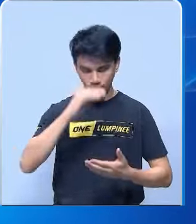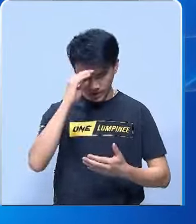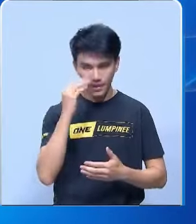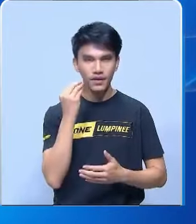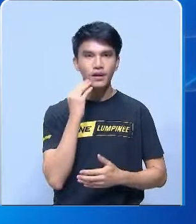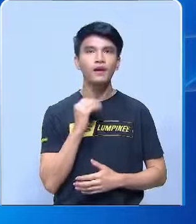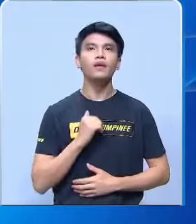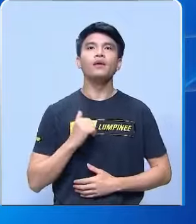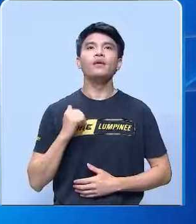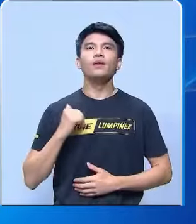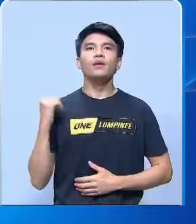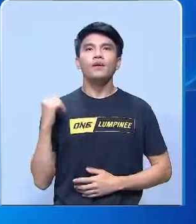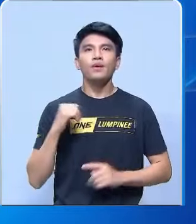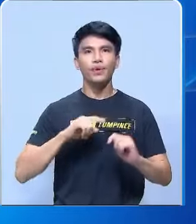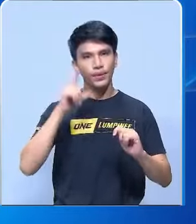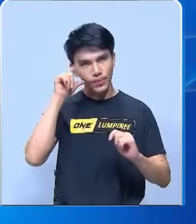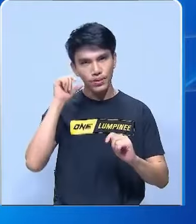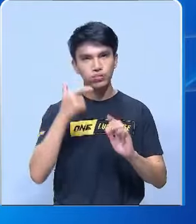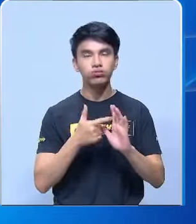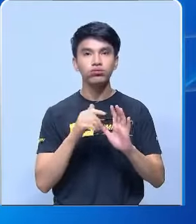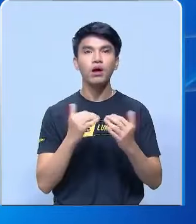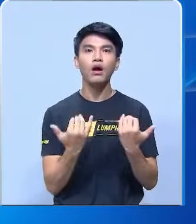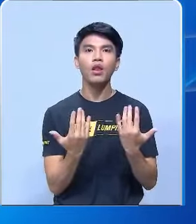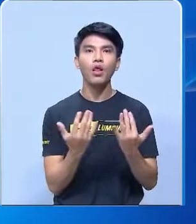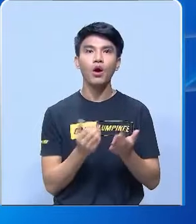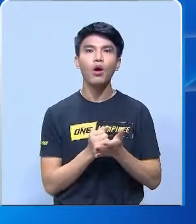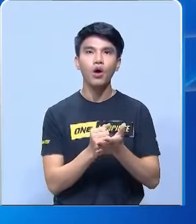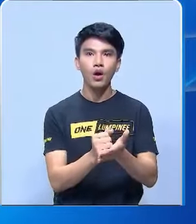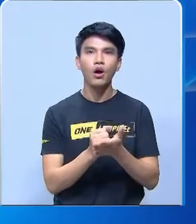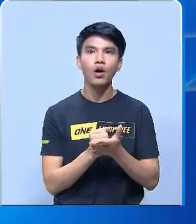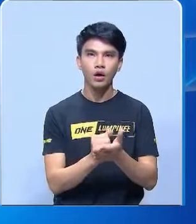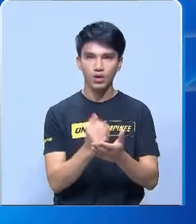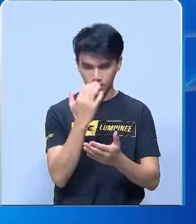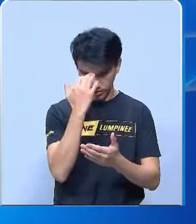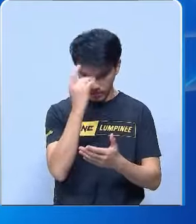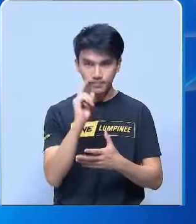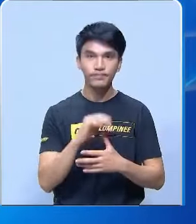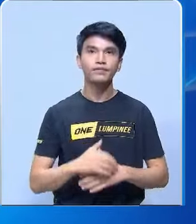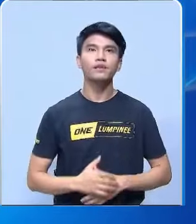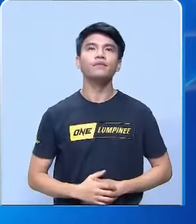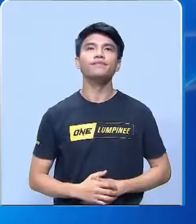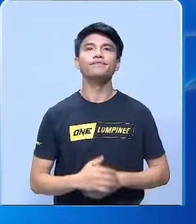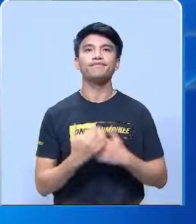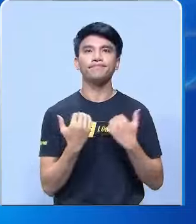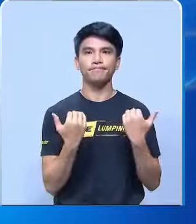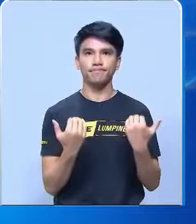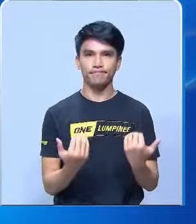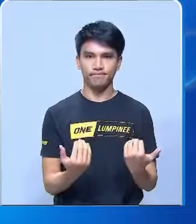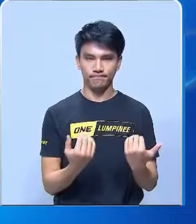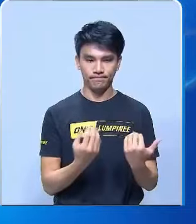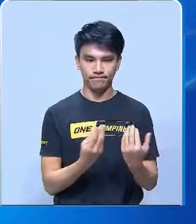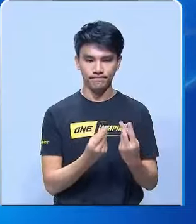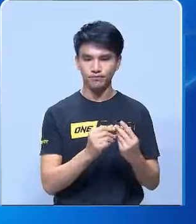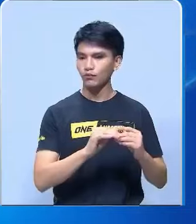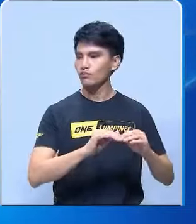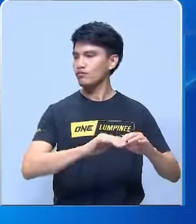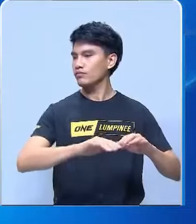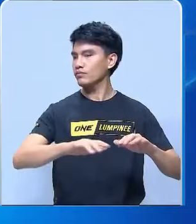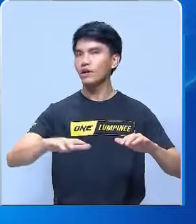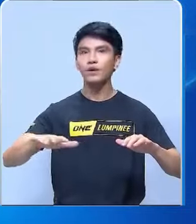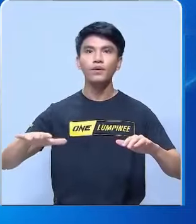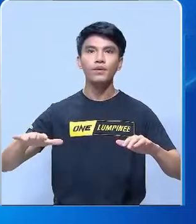ยค่ะในเขตเทศบาลตำบลแม่สายที่รอการช่วยเหลือก่อนเพราะคือโคลนมองไปทางไหนมันเต็มไปหมดอ